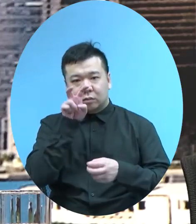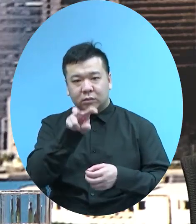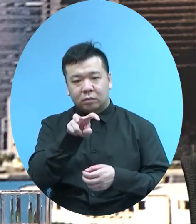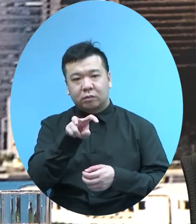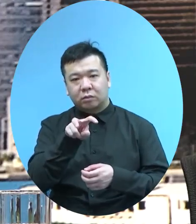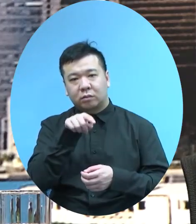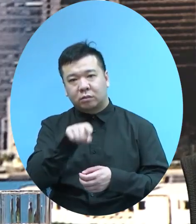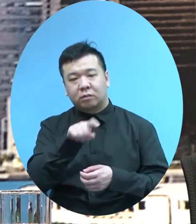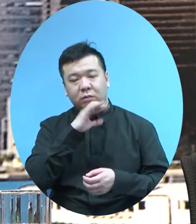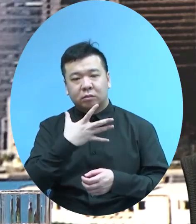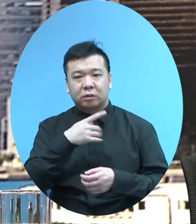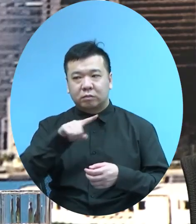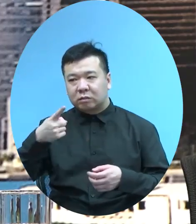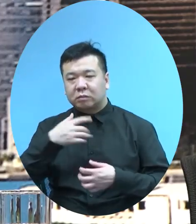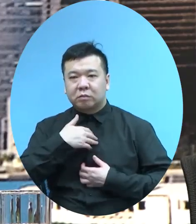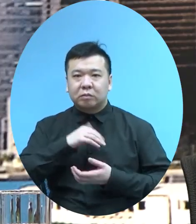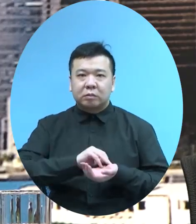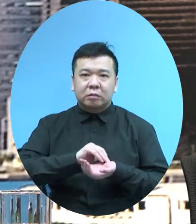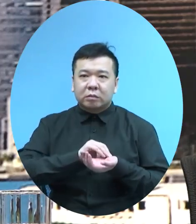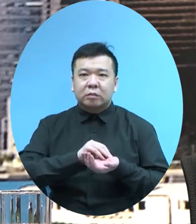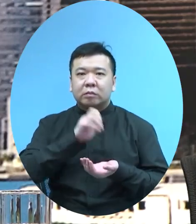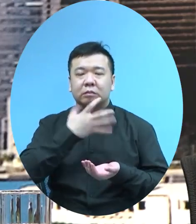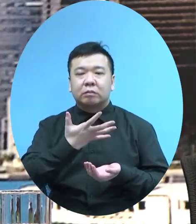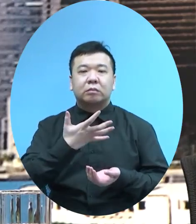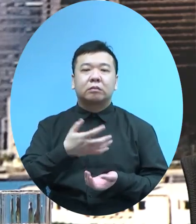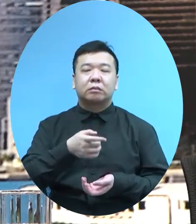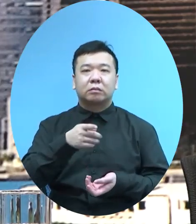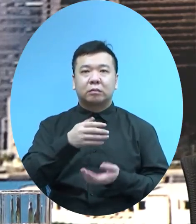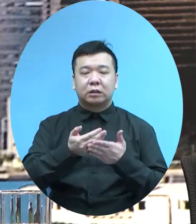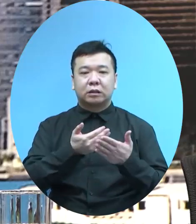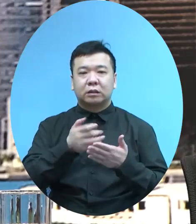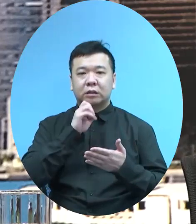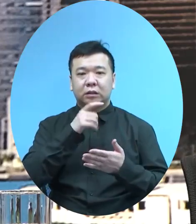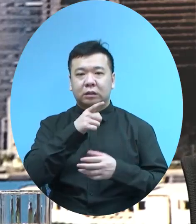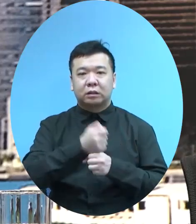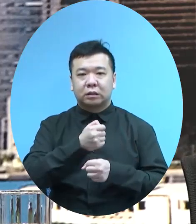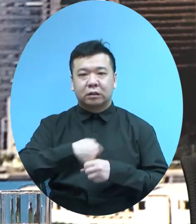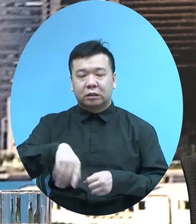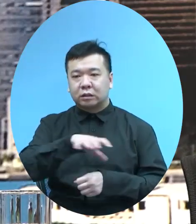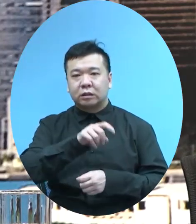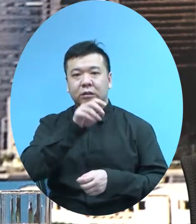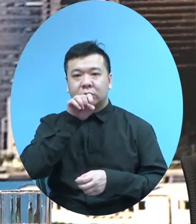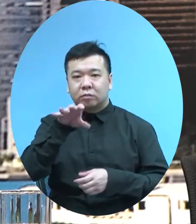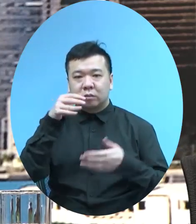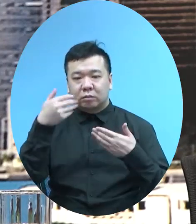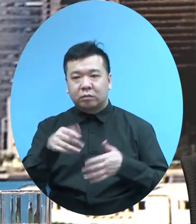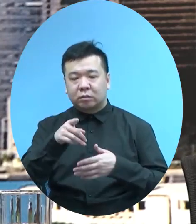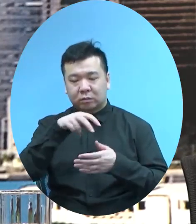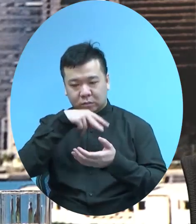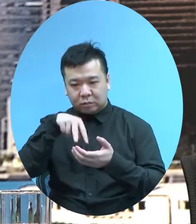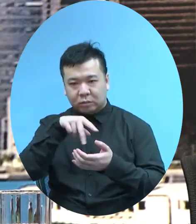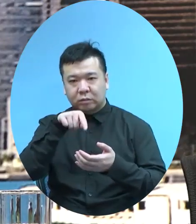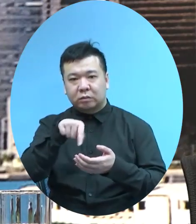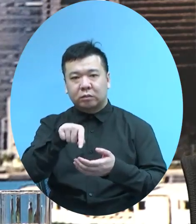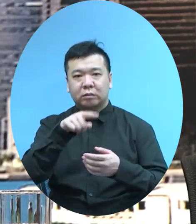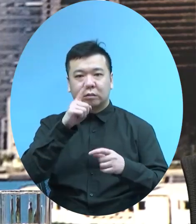佢仲有冇其他唔舒服啦。咁正如即係之前有行家你哋都問過檢查嗰度，